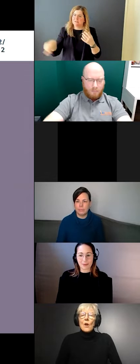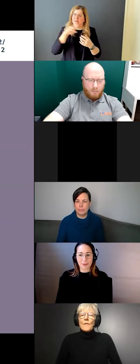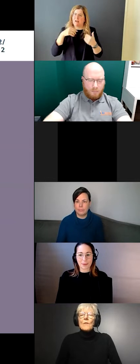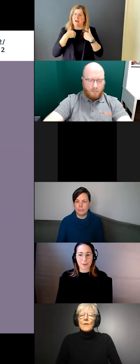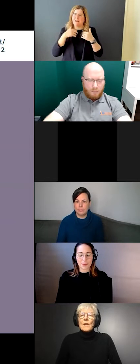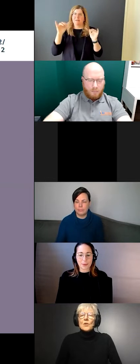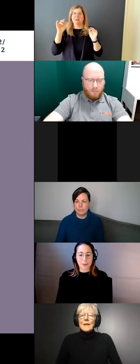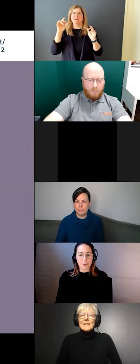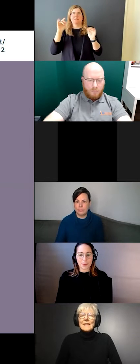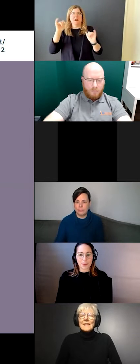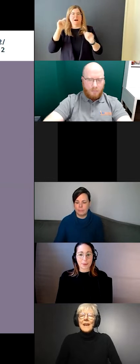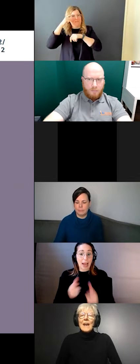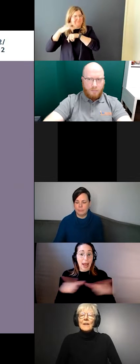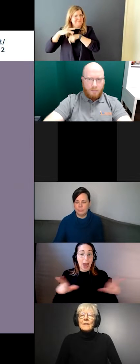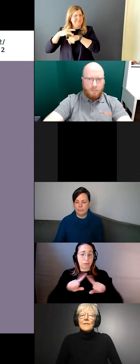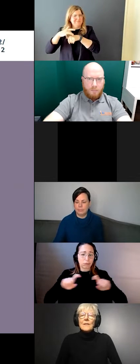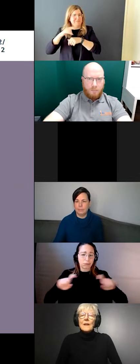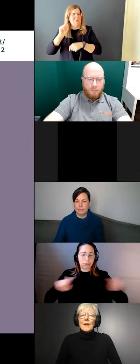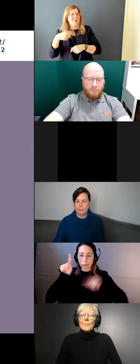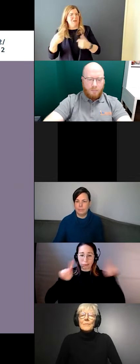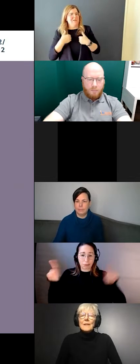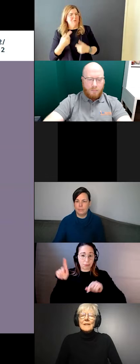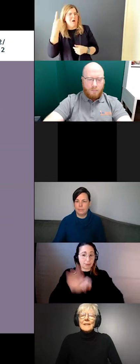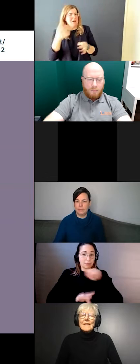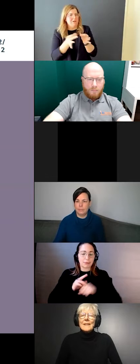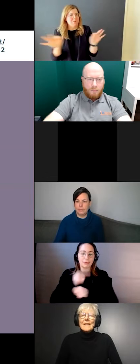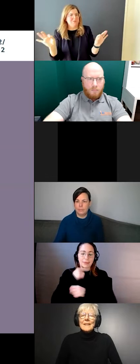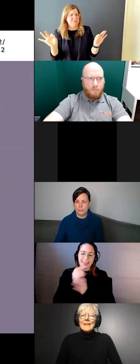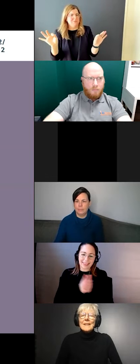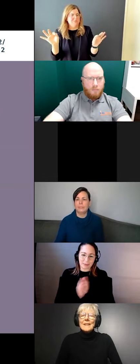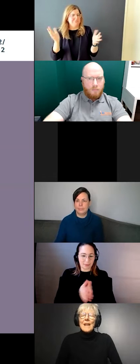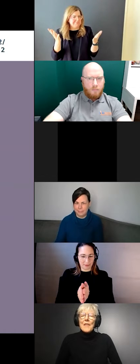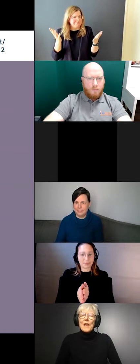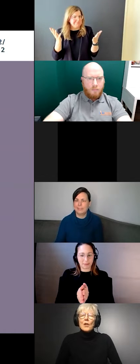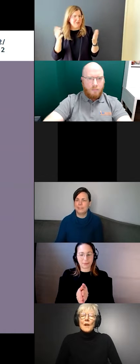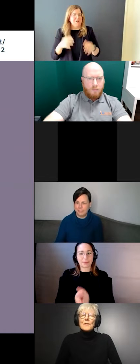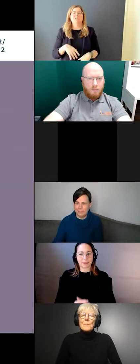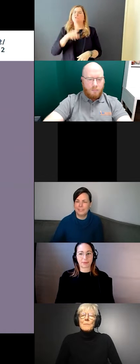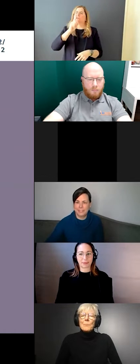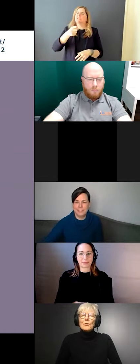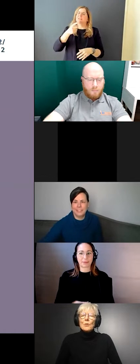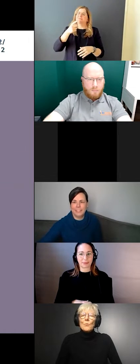Oui, certainement. Les langues partout dans le monde sont très intéressantes.